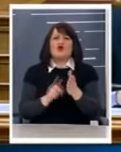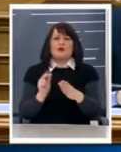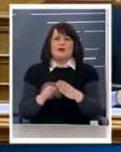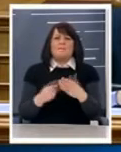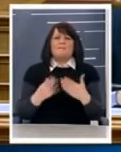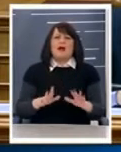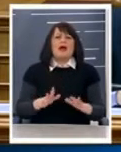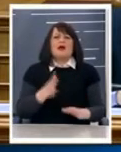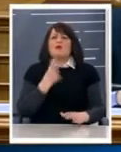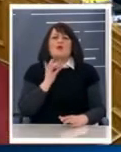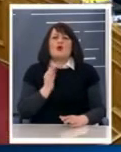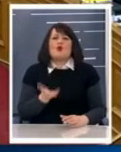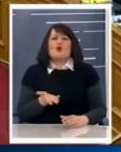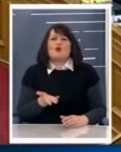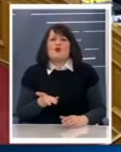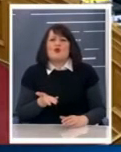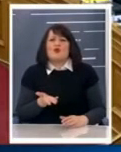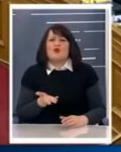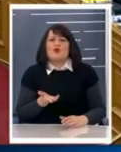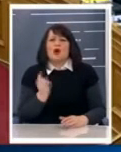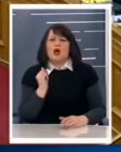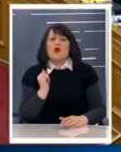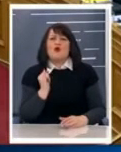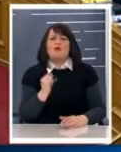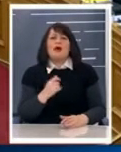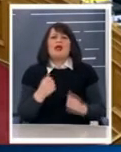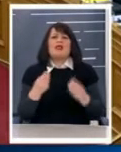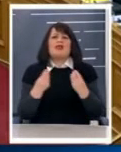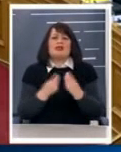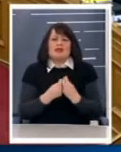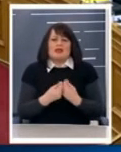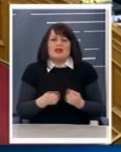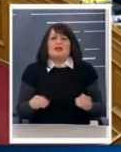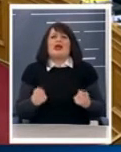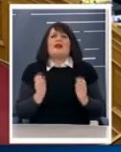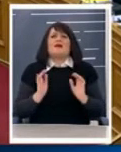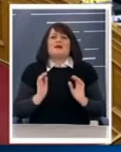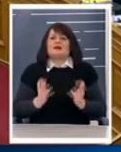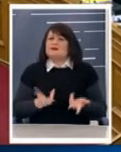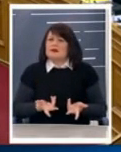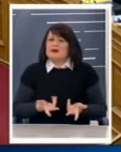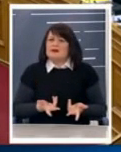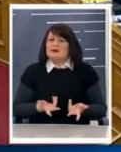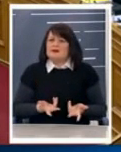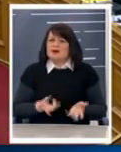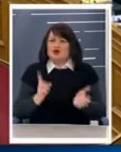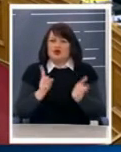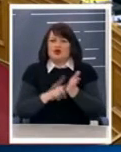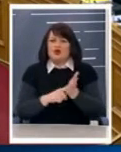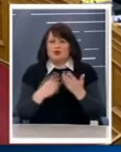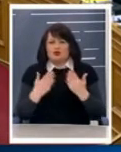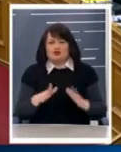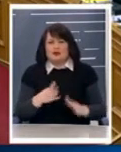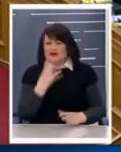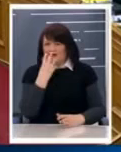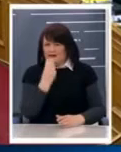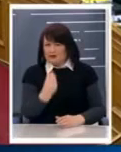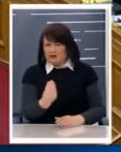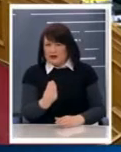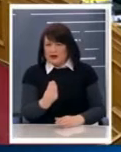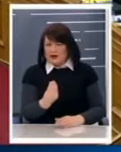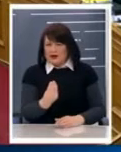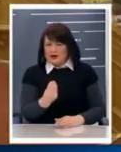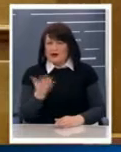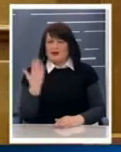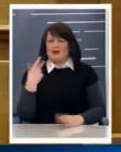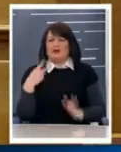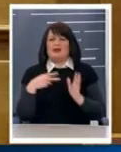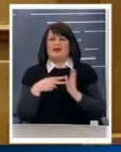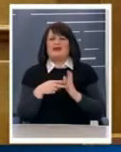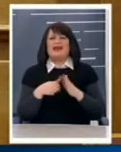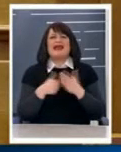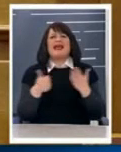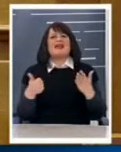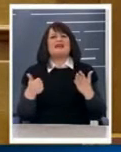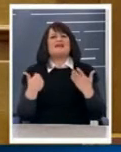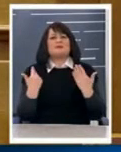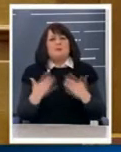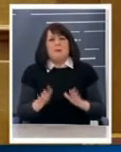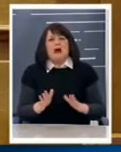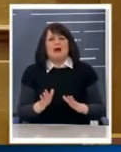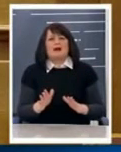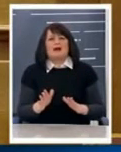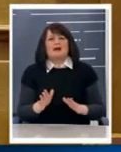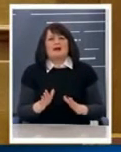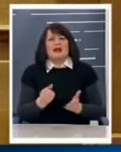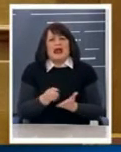έχουν ενεργοποιηθεί? Έχει γίνει νόμος από το Φεβρουάριο του 2016